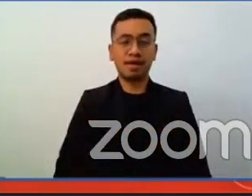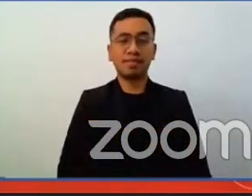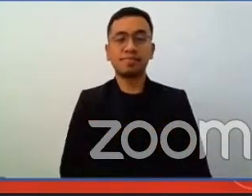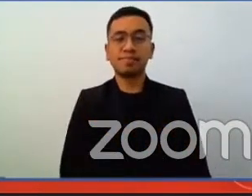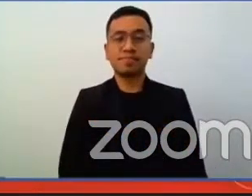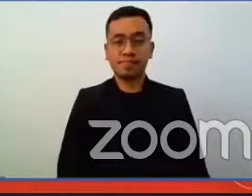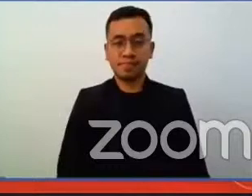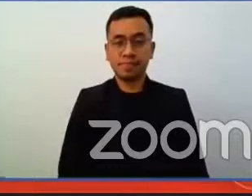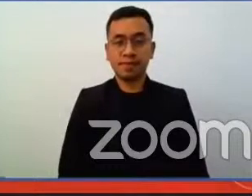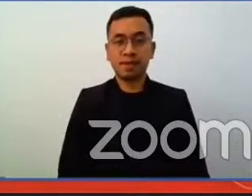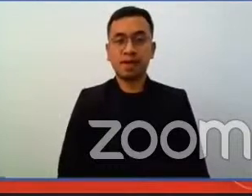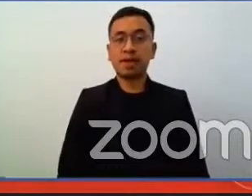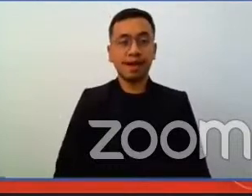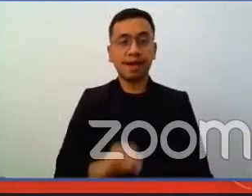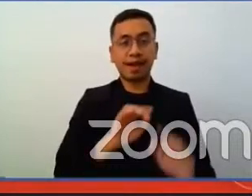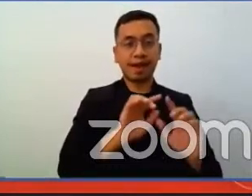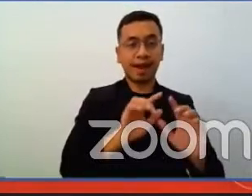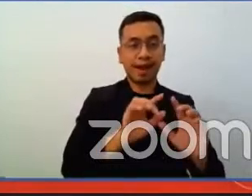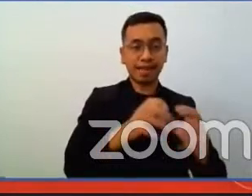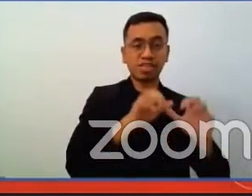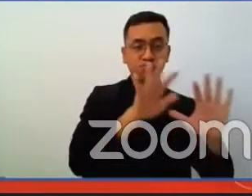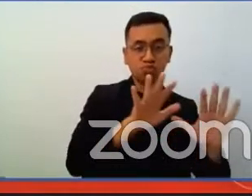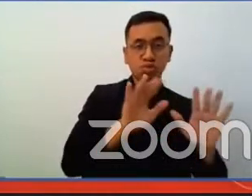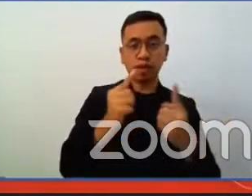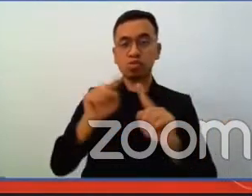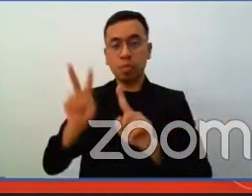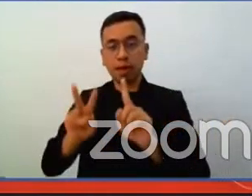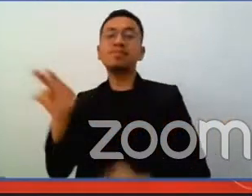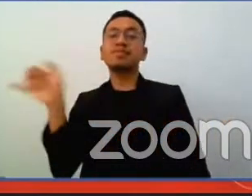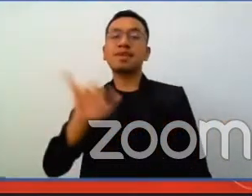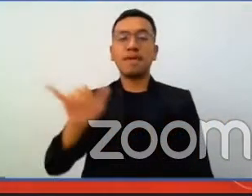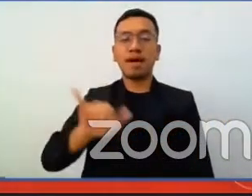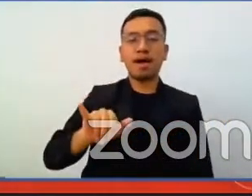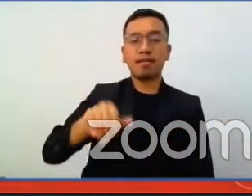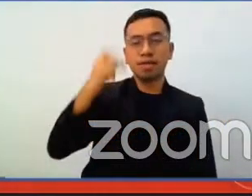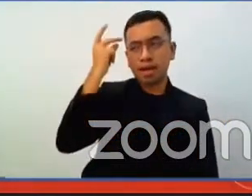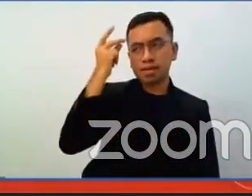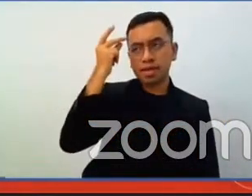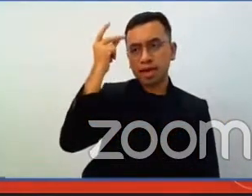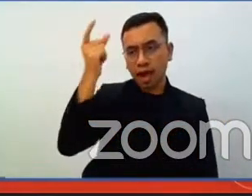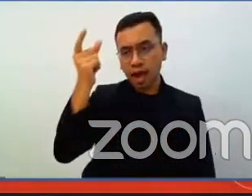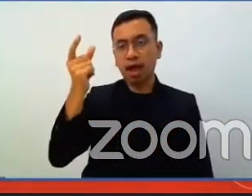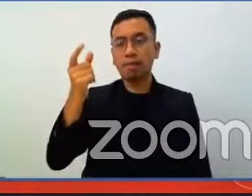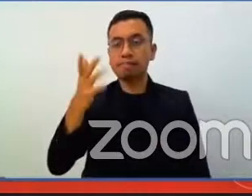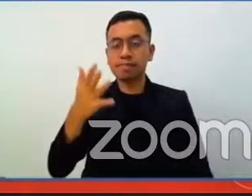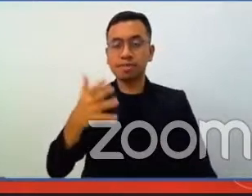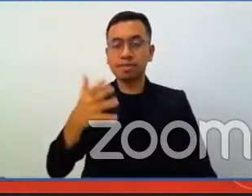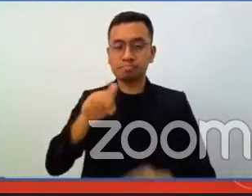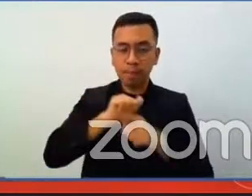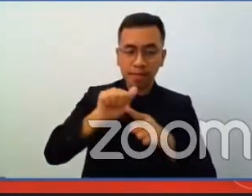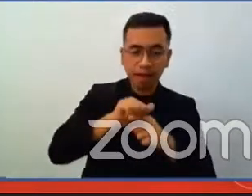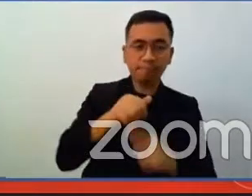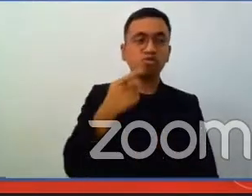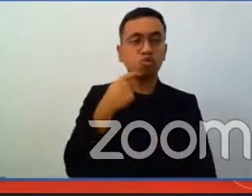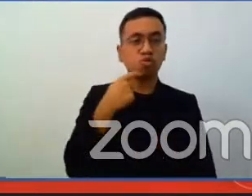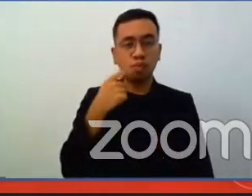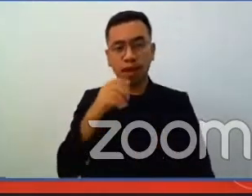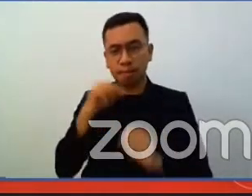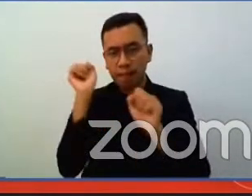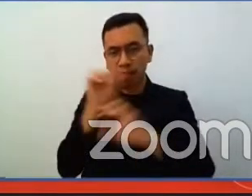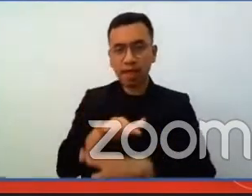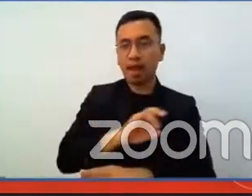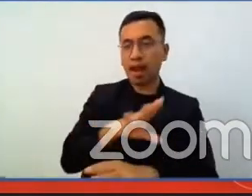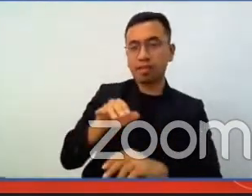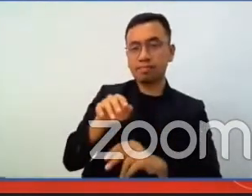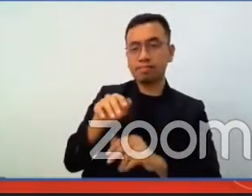dengan kelas 12, yaitu merencanakan dan melaksanakan percobaan, melaksanakan, mengamati